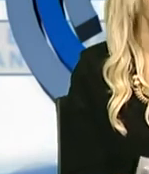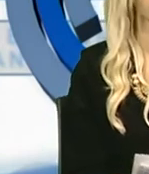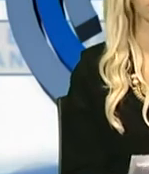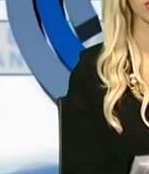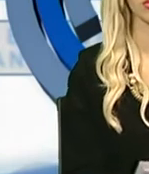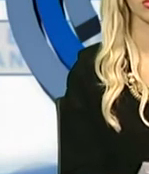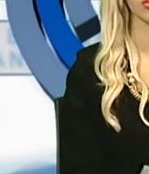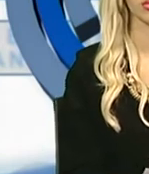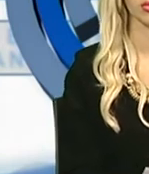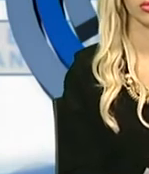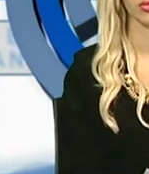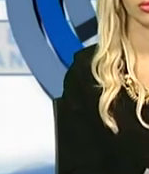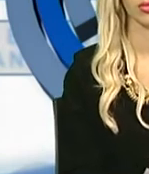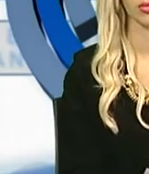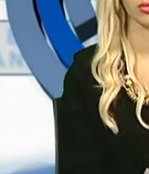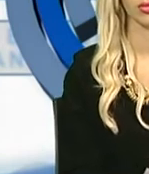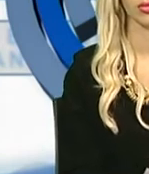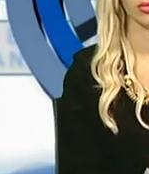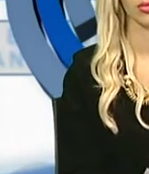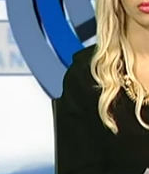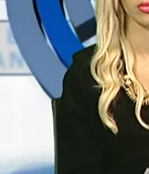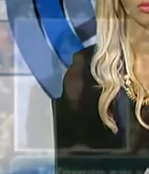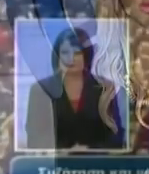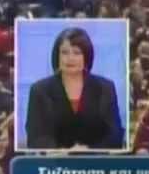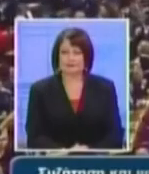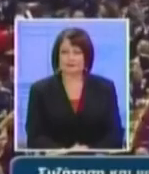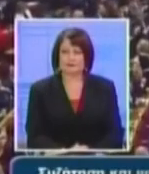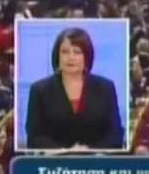Λοιπόν, Τσίπρας και Βενιζέλος σε αντιπαράθεση.